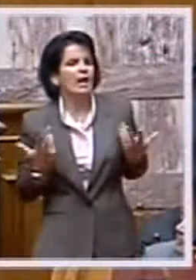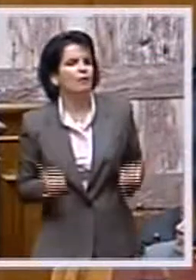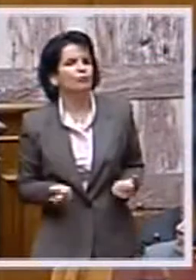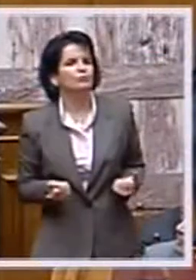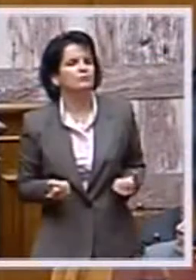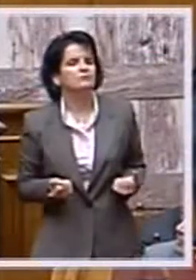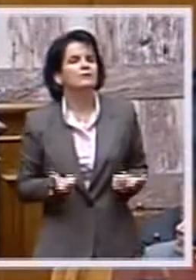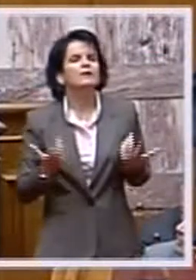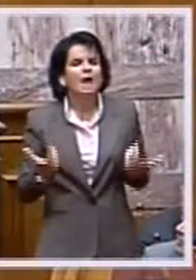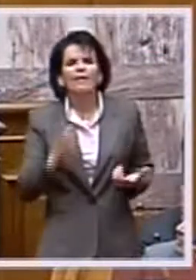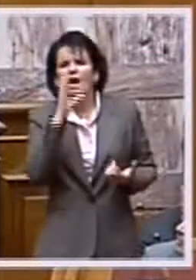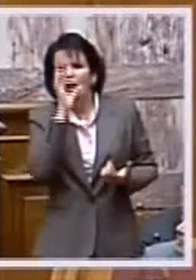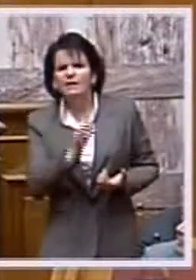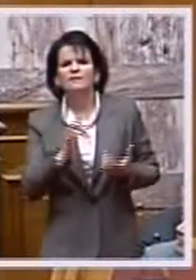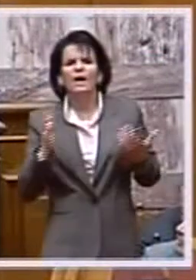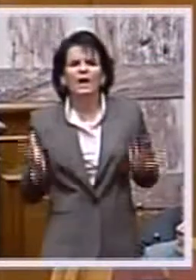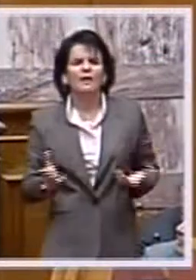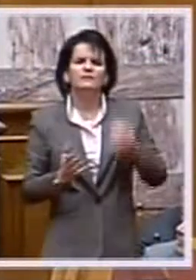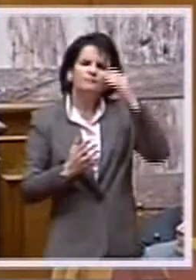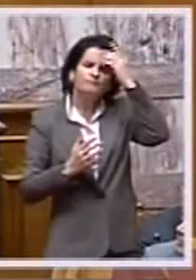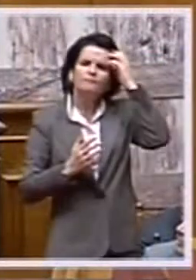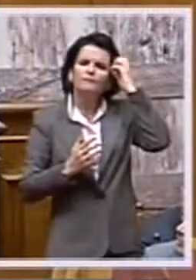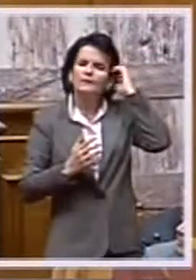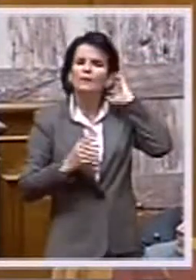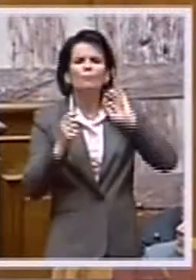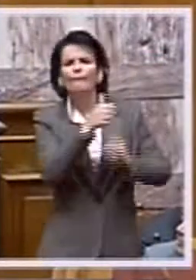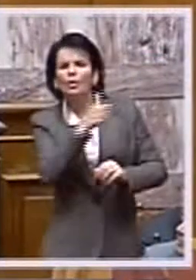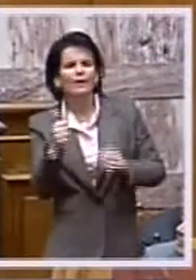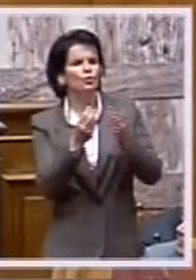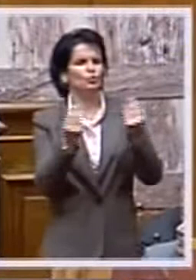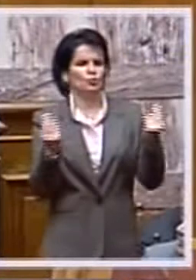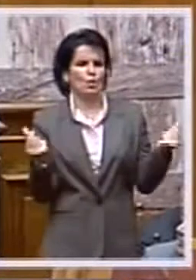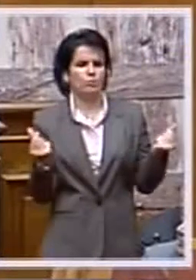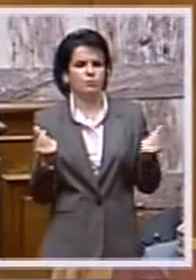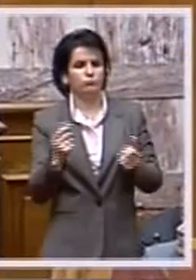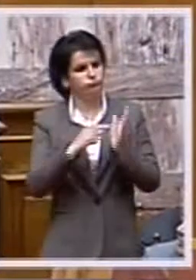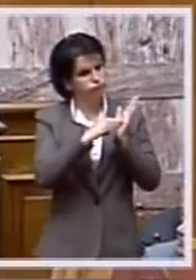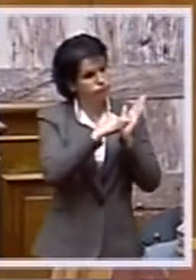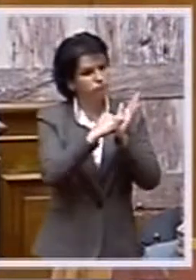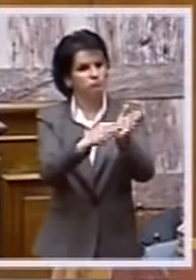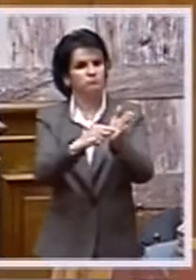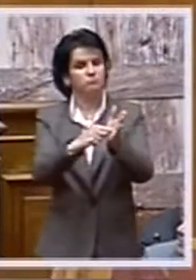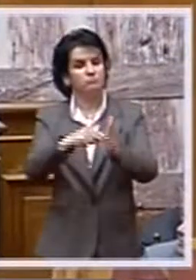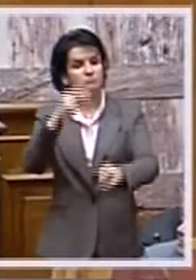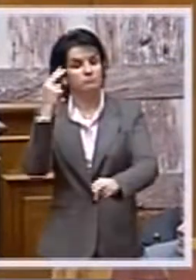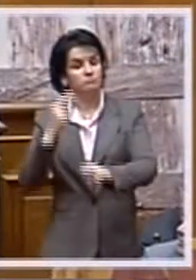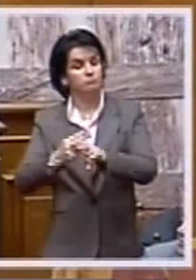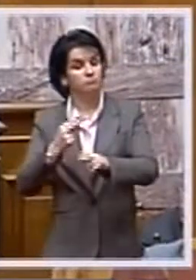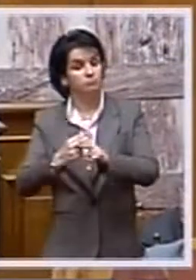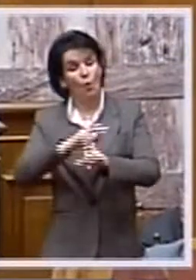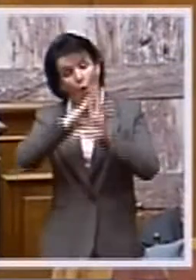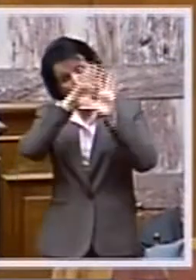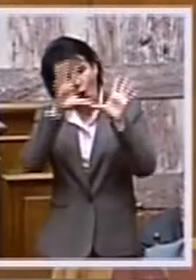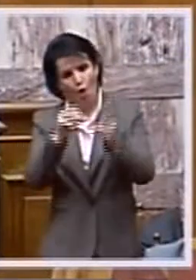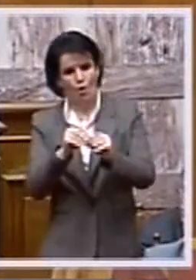Κάθε αθλήτρια, κάθε αθλητή συμβάλλει με το δικό του μοναδικό τρόπο στην ανάδειξη του αξιακού κεφαλαίου